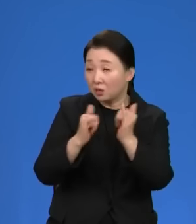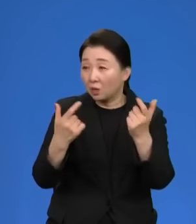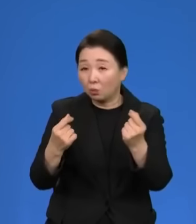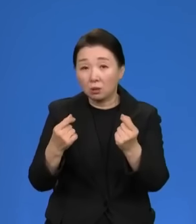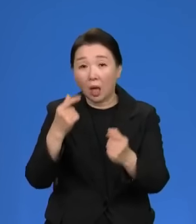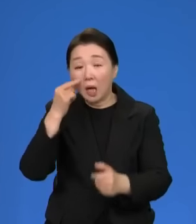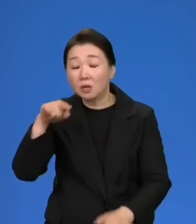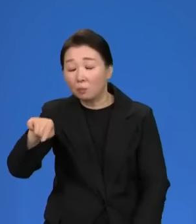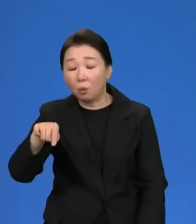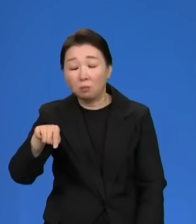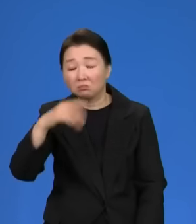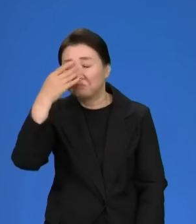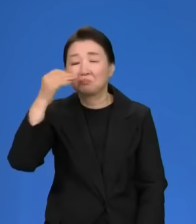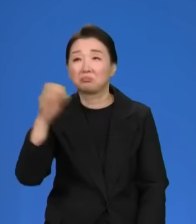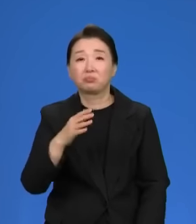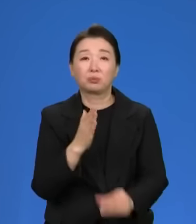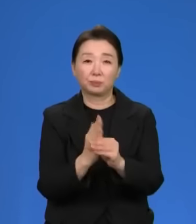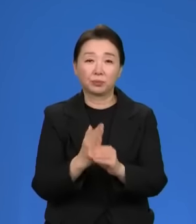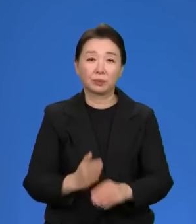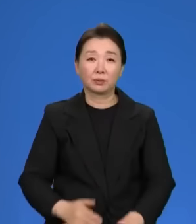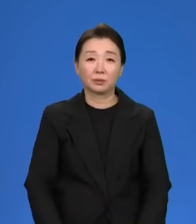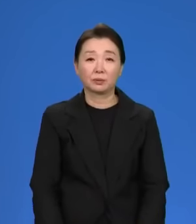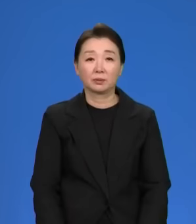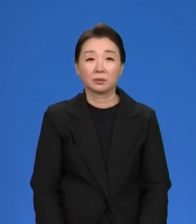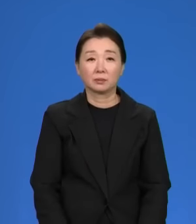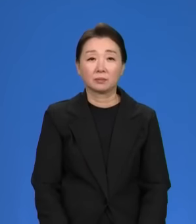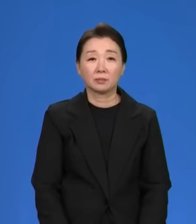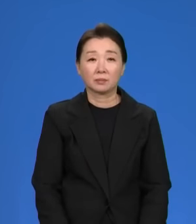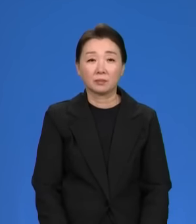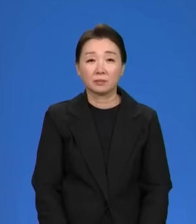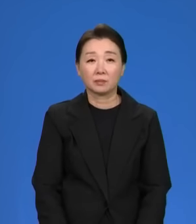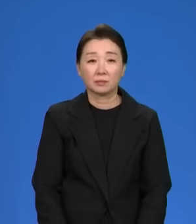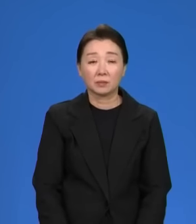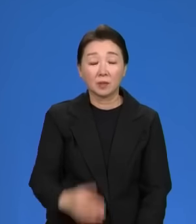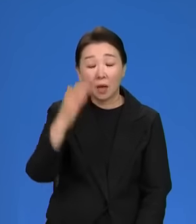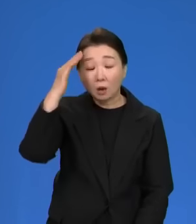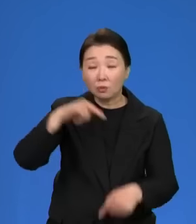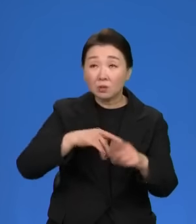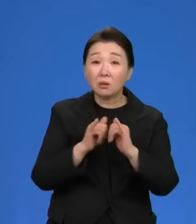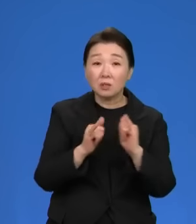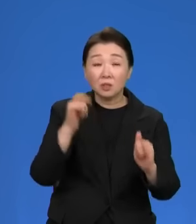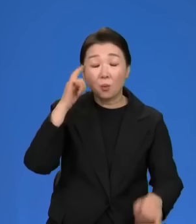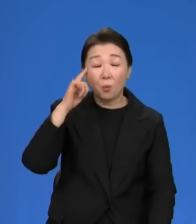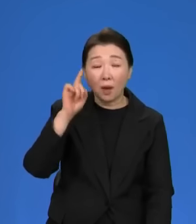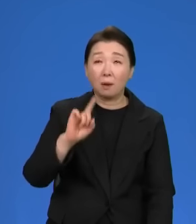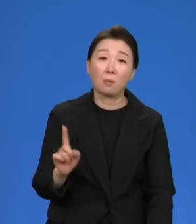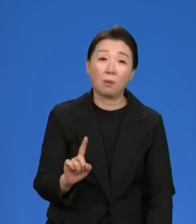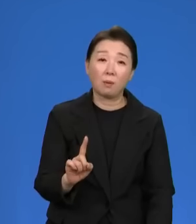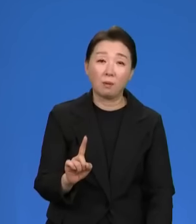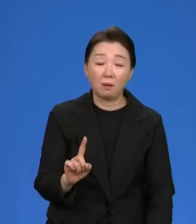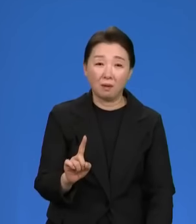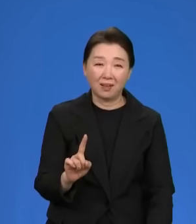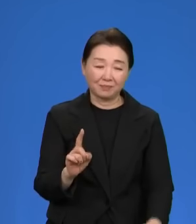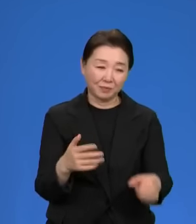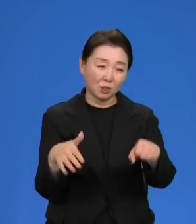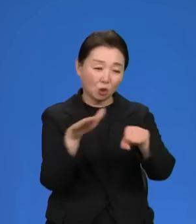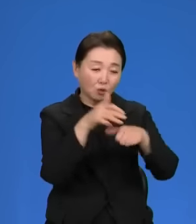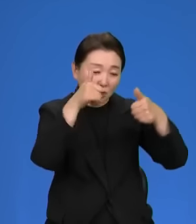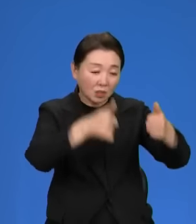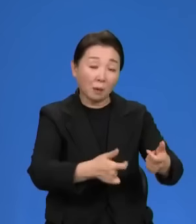이를 의도적으로 무시하고 있다 이런 지적이 나오는 거고요. 자, 이런데도 마치 우리나라 정치인이 현충원을 참배하는 것과 같은 수준으로